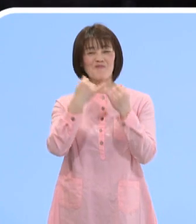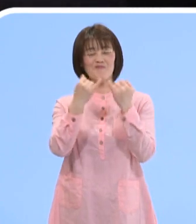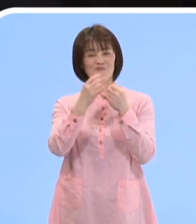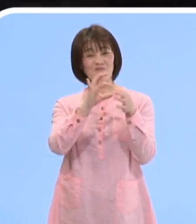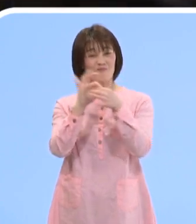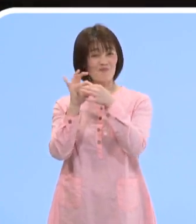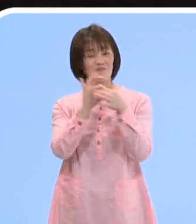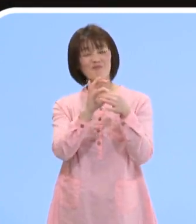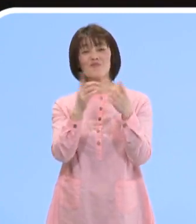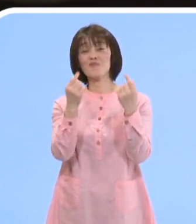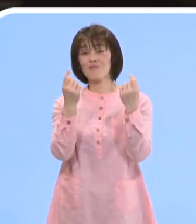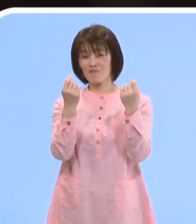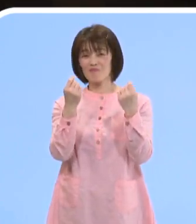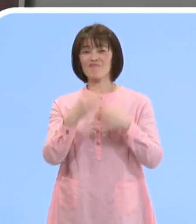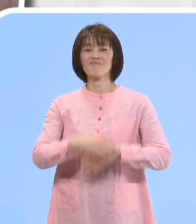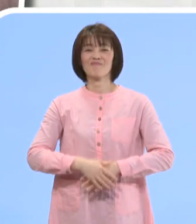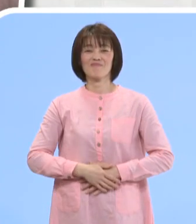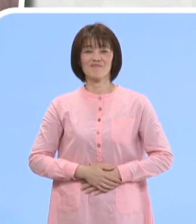か？